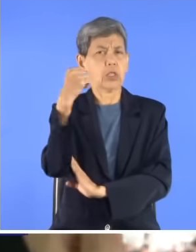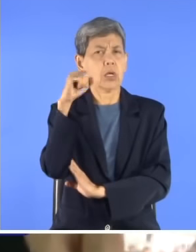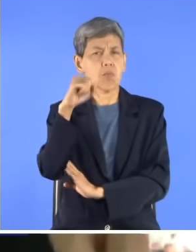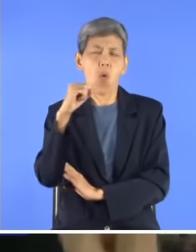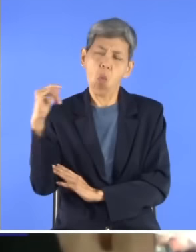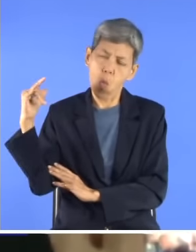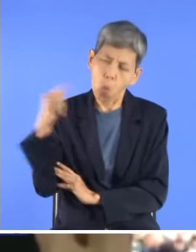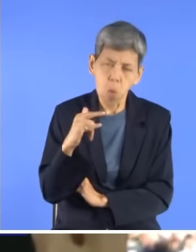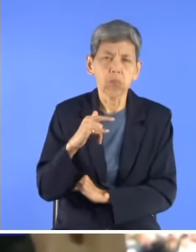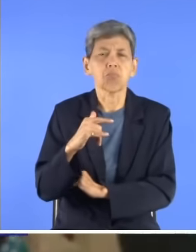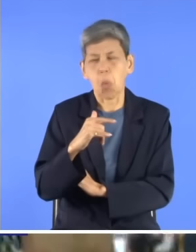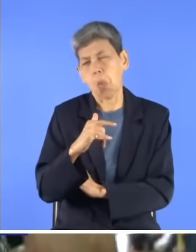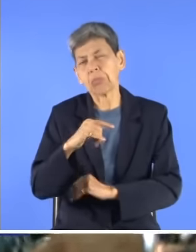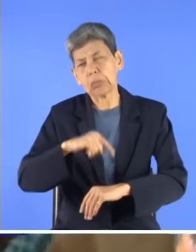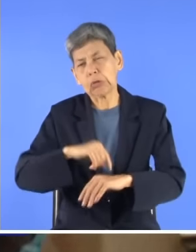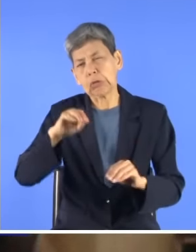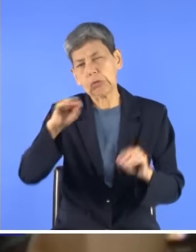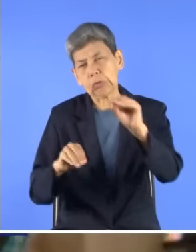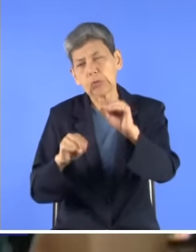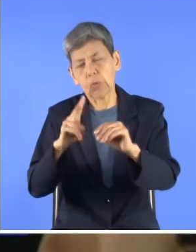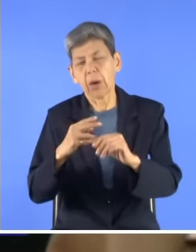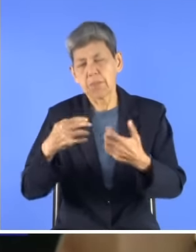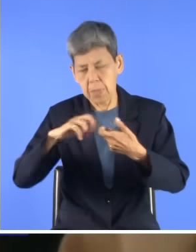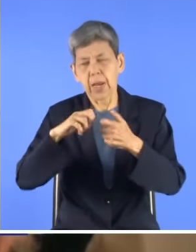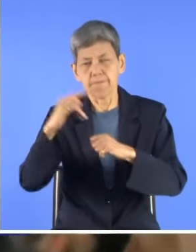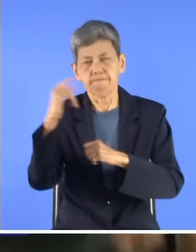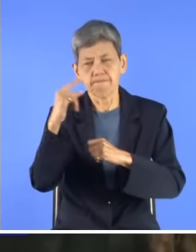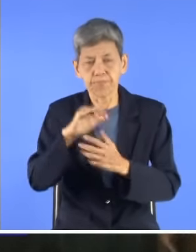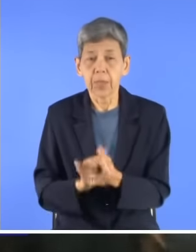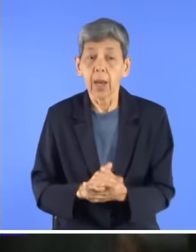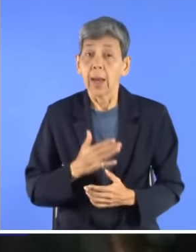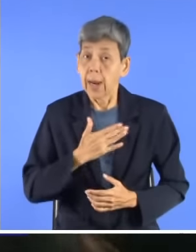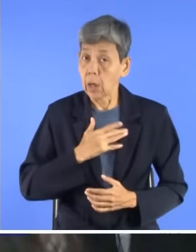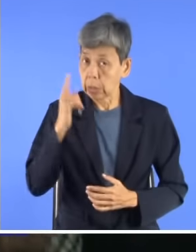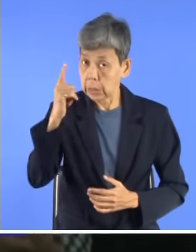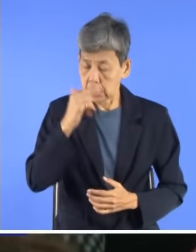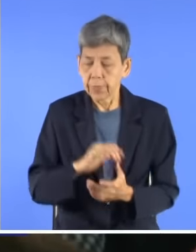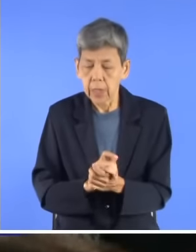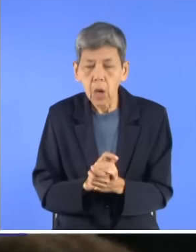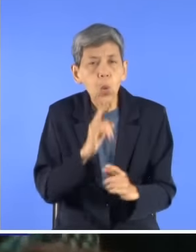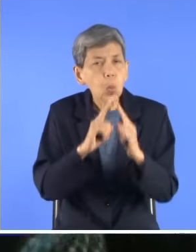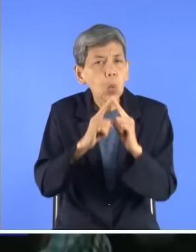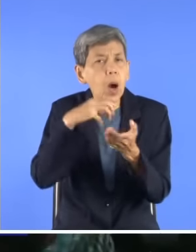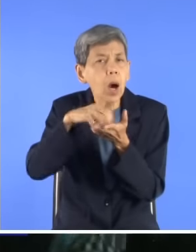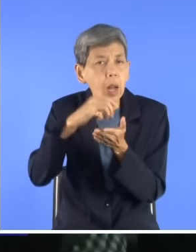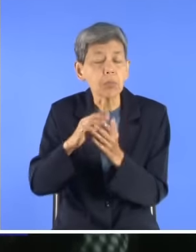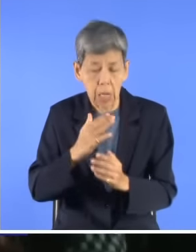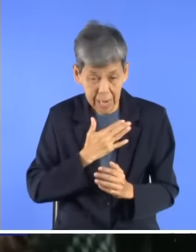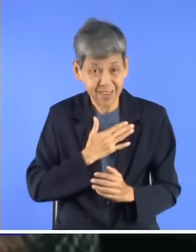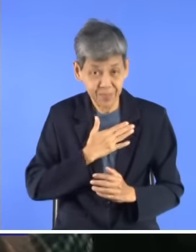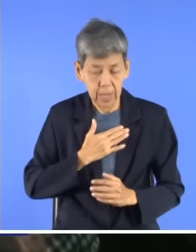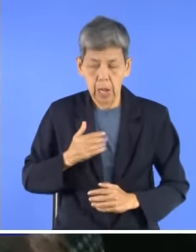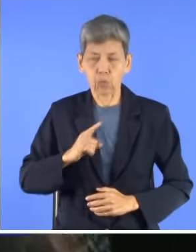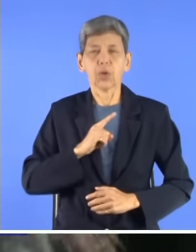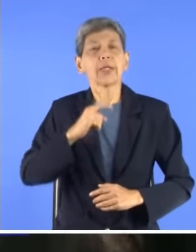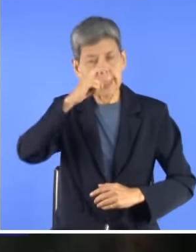างมาล่าช้าประมาณสัก2ชั่วโมงเครื่องบินมันขัดข้องว่าอย่างนั้นนายทักษิณเนี่ยได้อู้กับเมืองบอกว่าเนี่ยผมเนี่ยมาในฐานะ